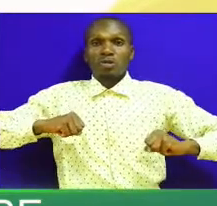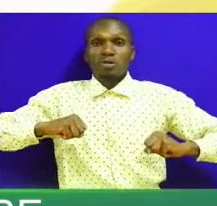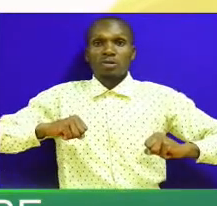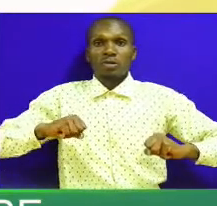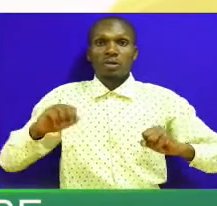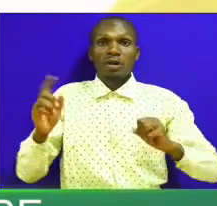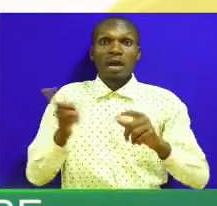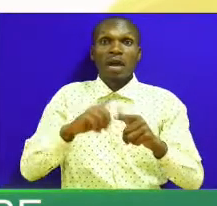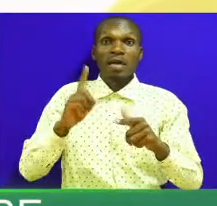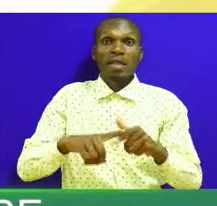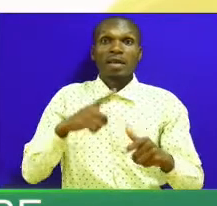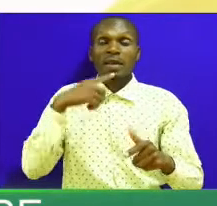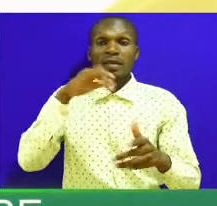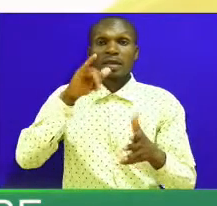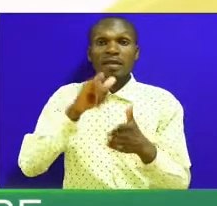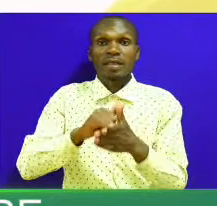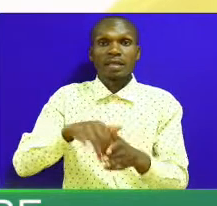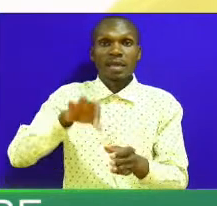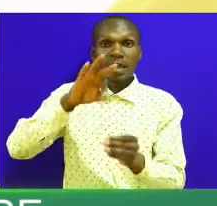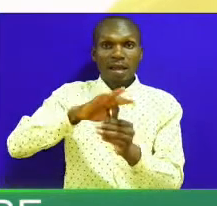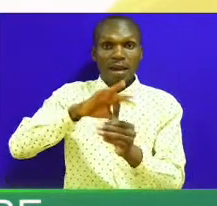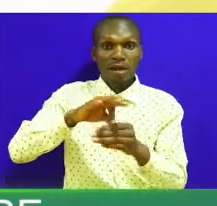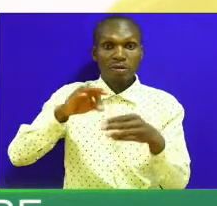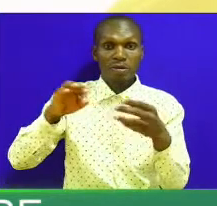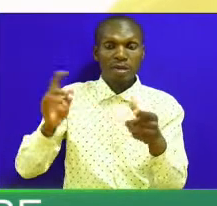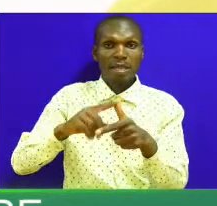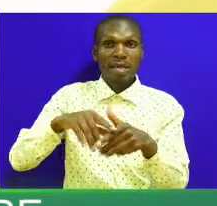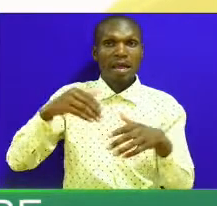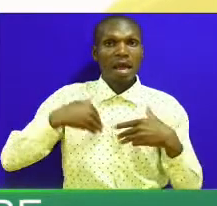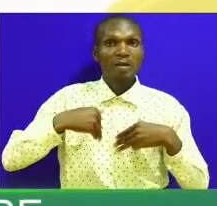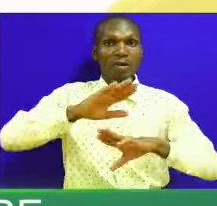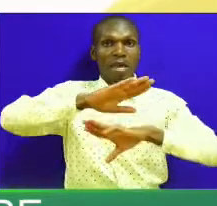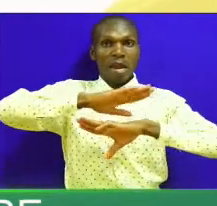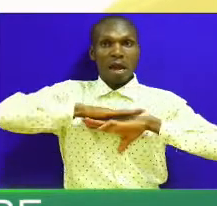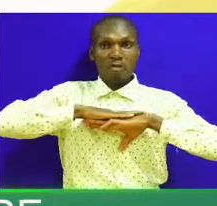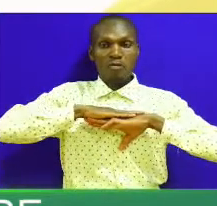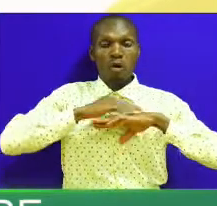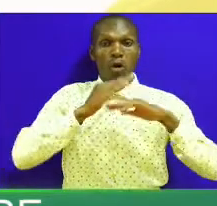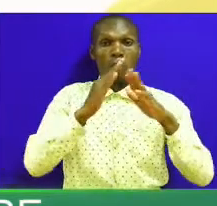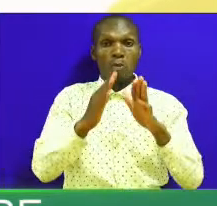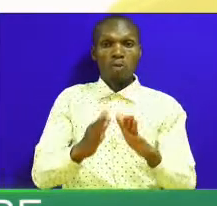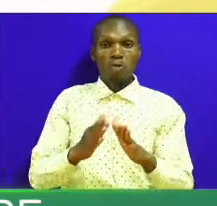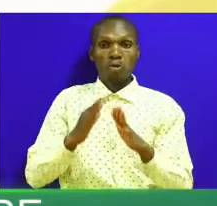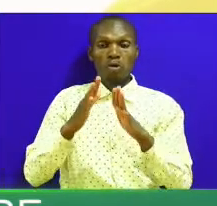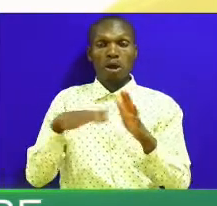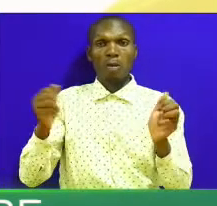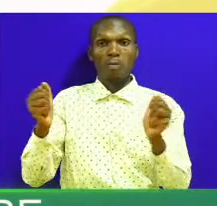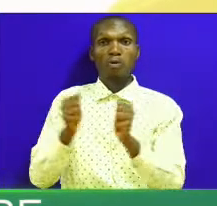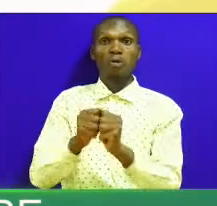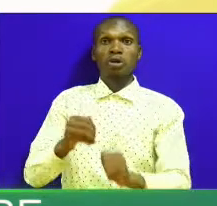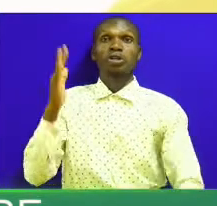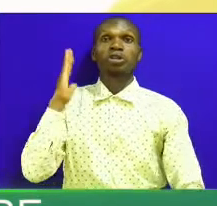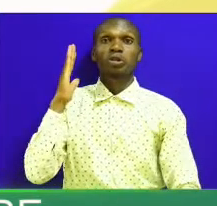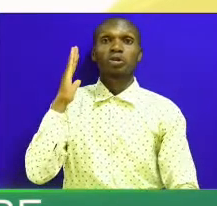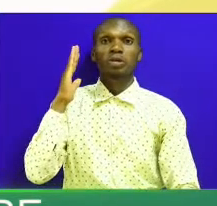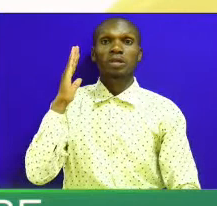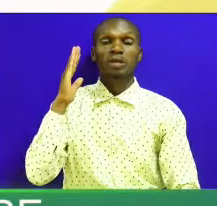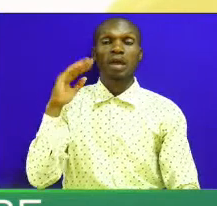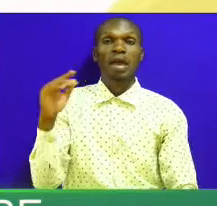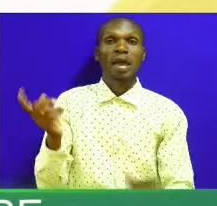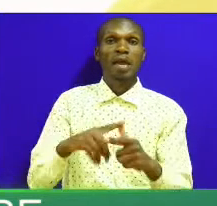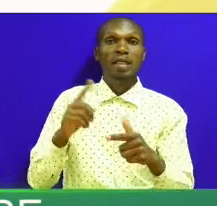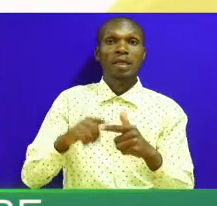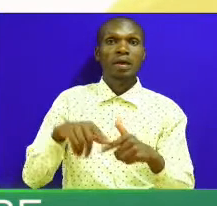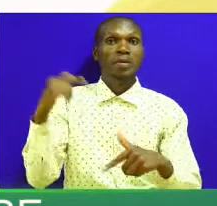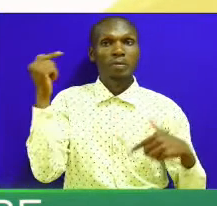gonya reka ko tse abuna so bocholio bonene bole bosio ko bege temero bele sei na sense mo yo bole ndi liko ne kuna bura buru nchire chigo chiko nchio